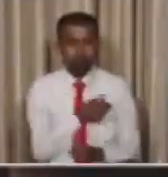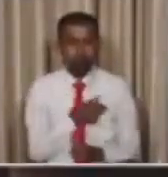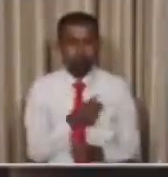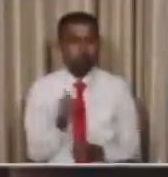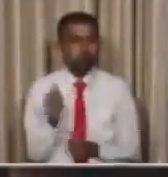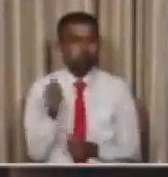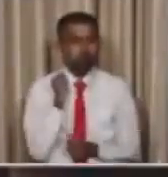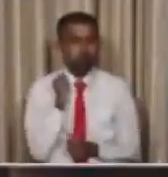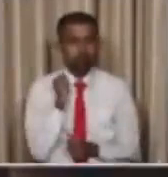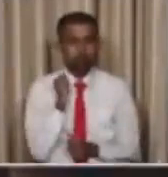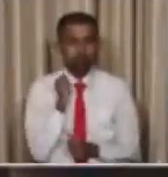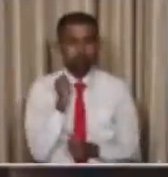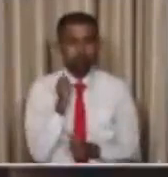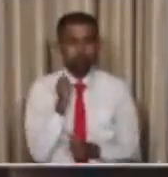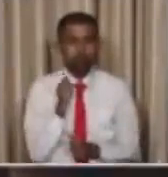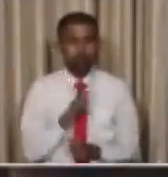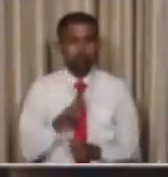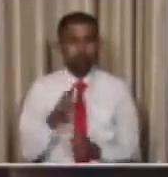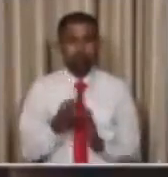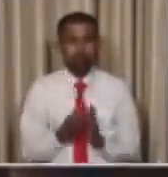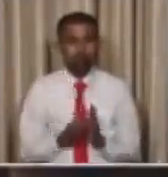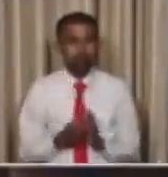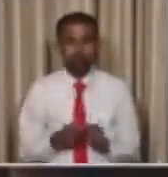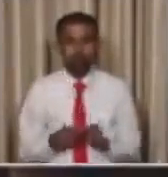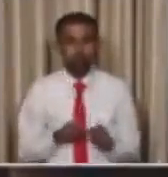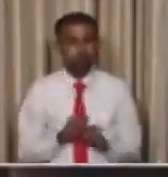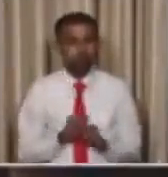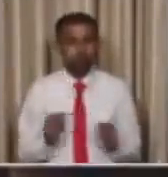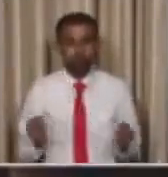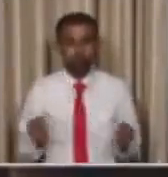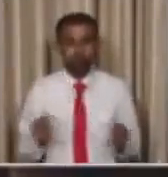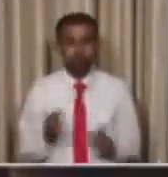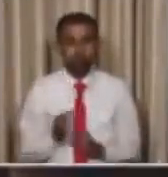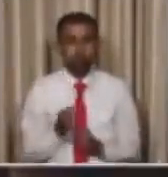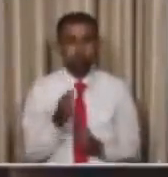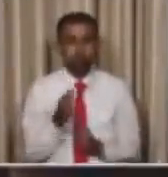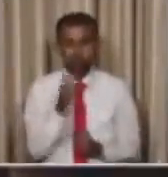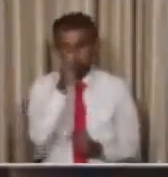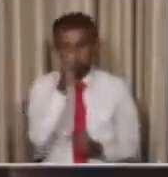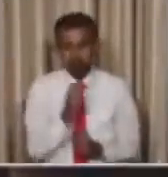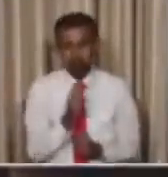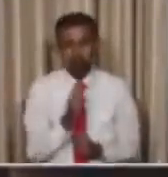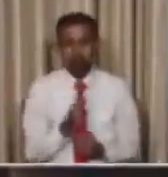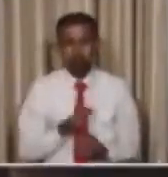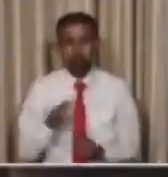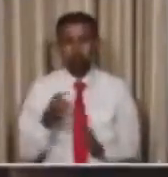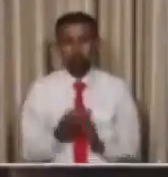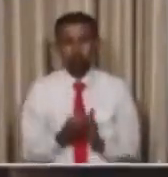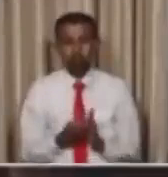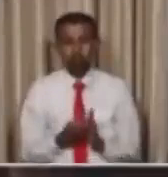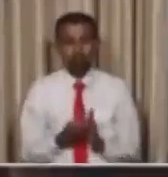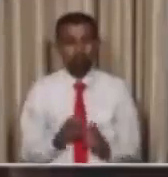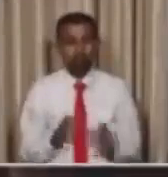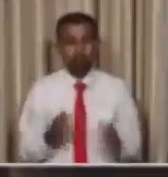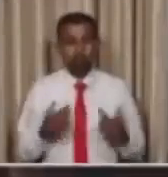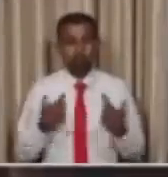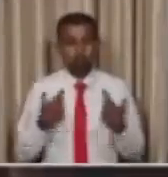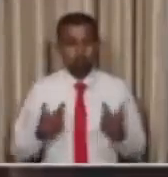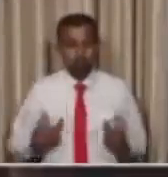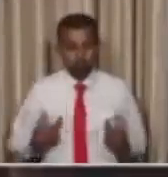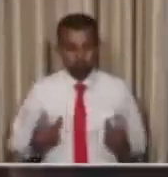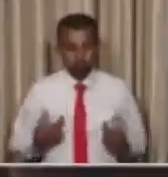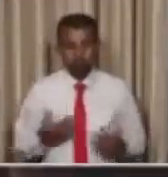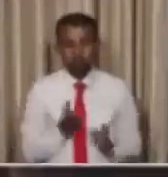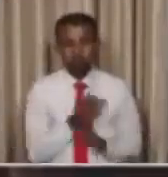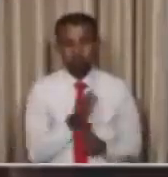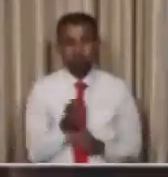පහුගිය කාලෙම අපේ රටේ විදේශ ප්‍රතිපත්තිය වුණේ. මේක නෙමේ ආර් ප්‍රේමදාස මැතිතුමාගේ විදේශ ප්‍රතිපත්තිය. මේක නෙමේ මහින්ද රාජපක්ෂ